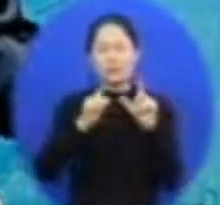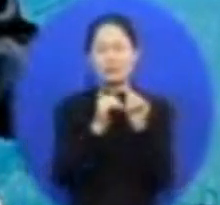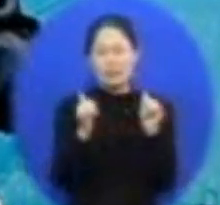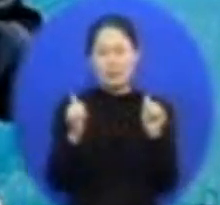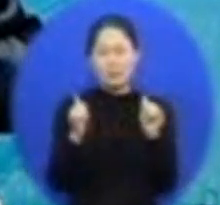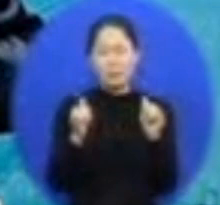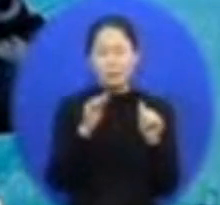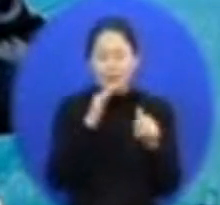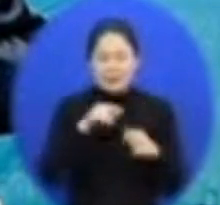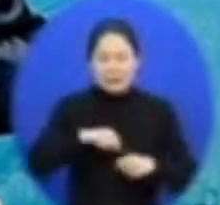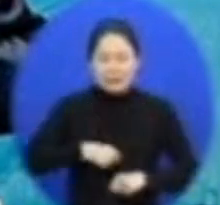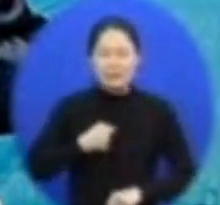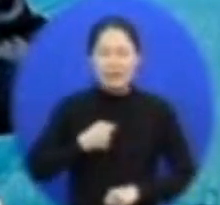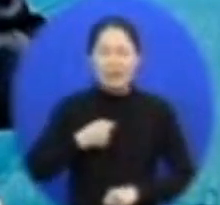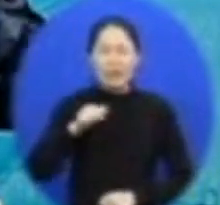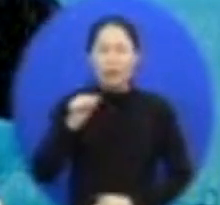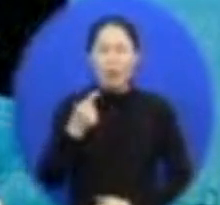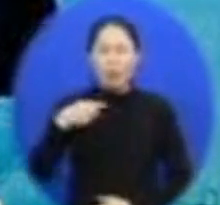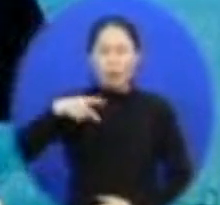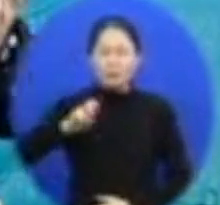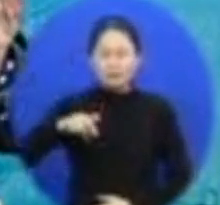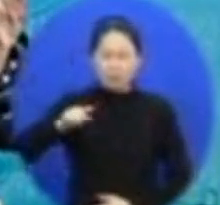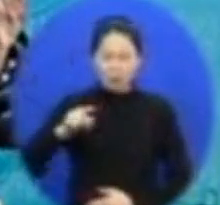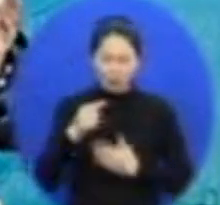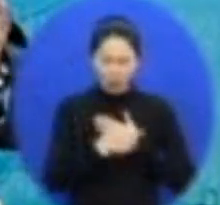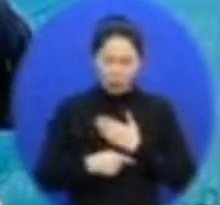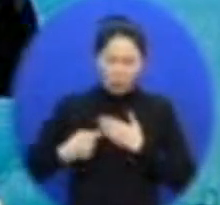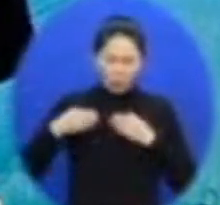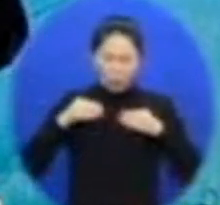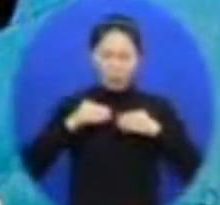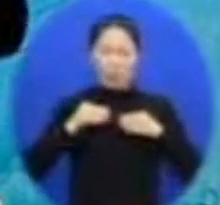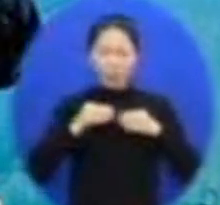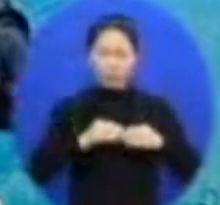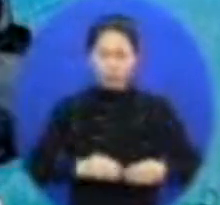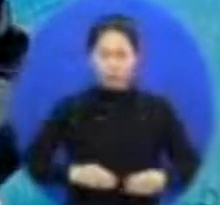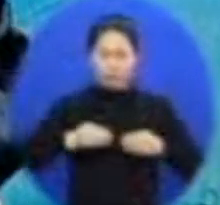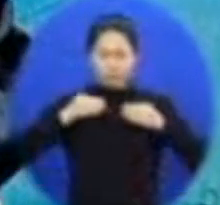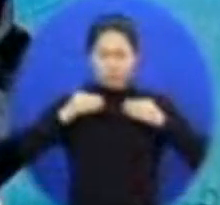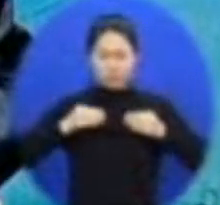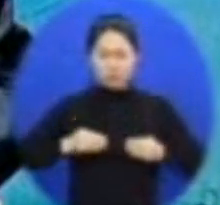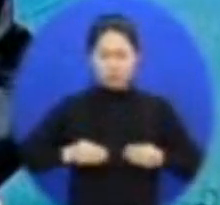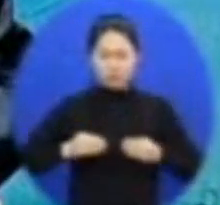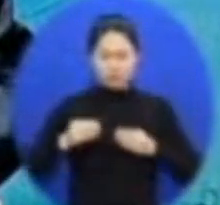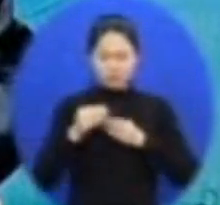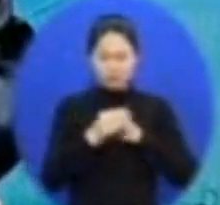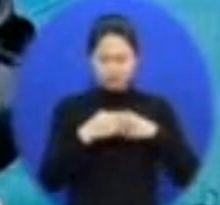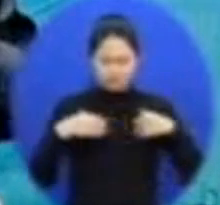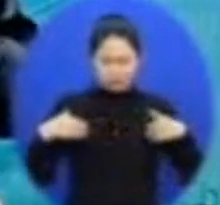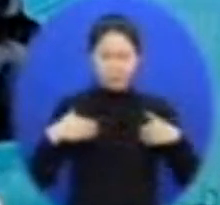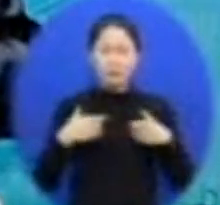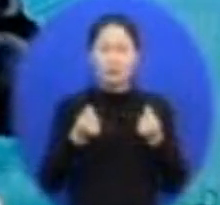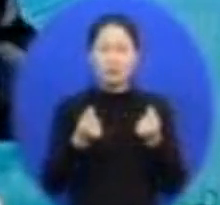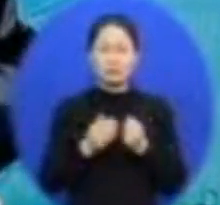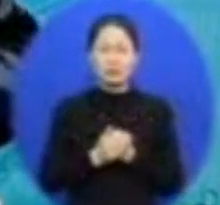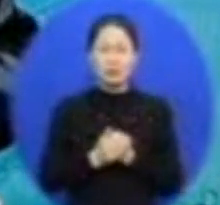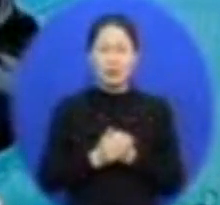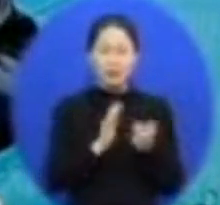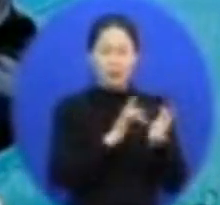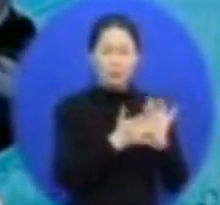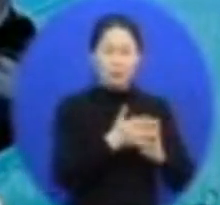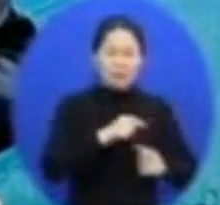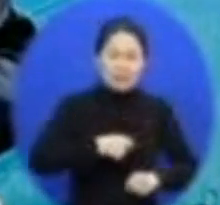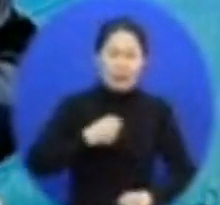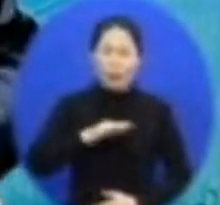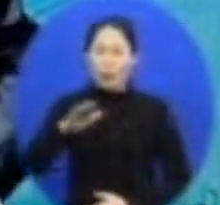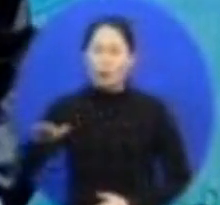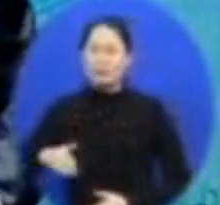그게 바로 의 호 신경 이에요 예수님의 의가 여러분 이의가 되었어요 여러분이 그 사실을 명심해야